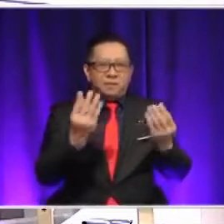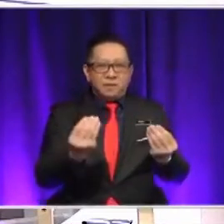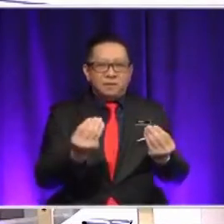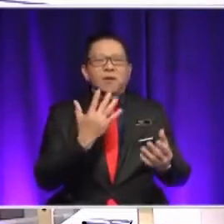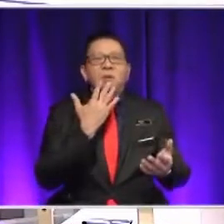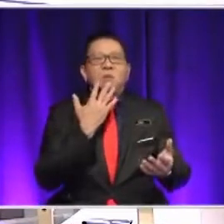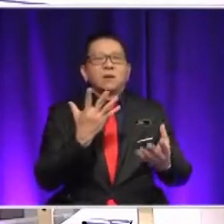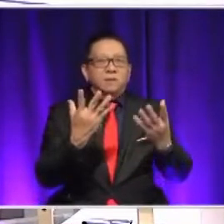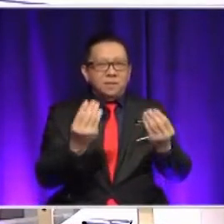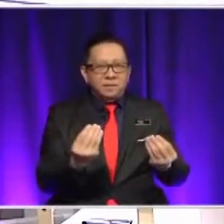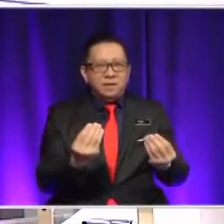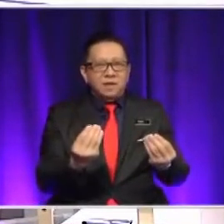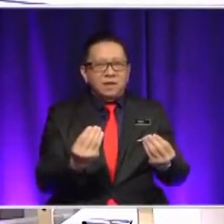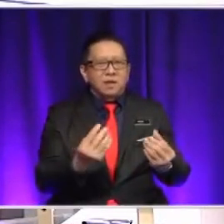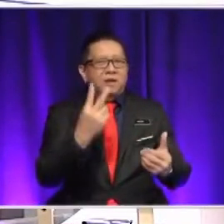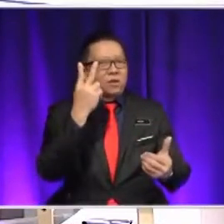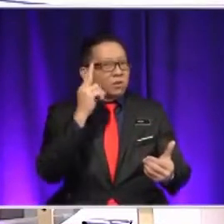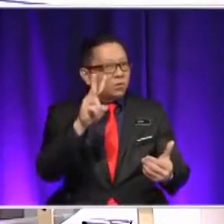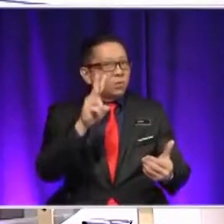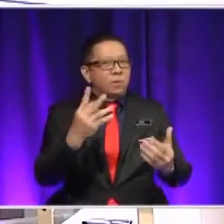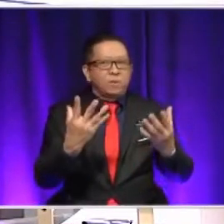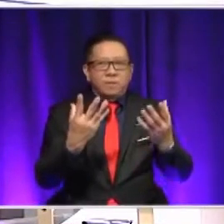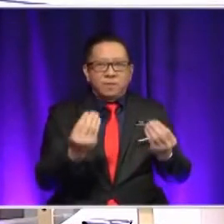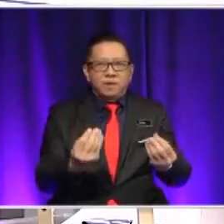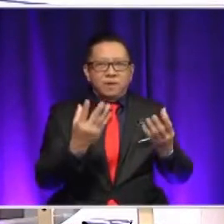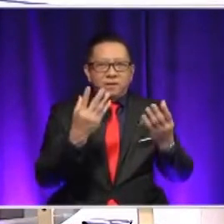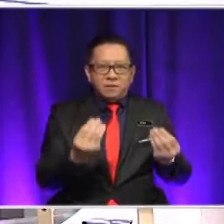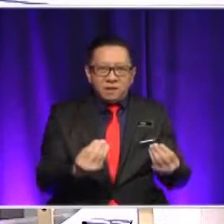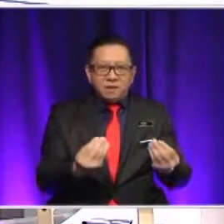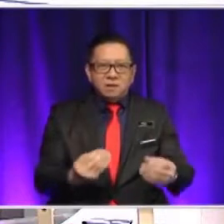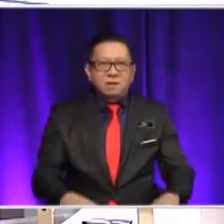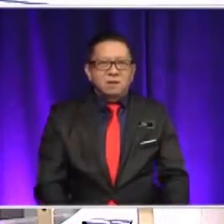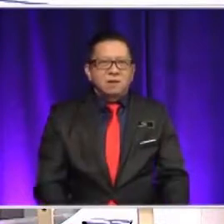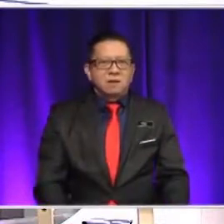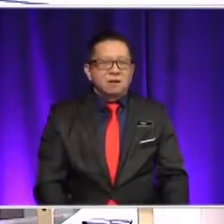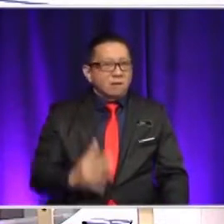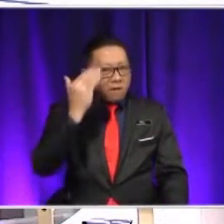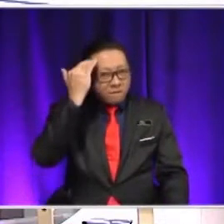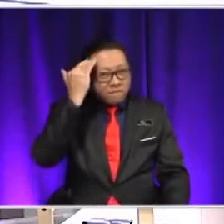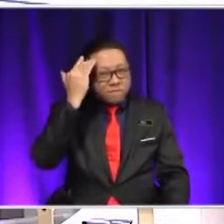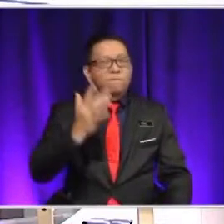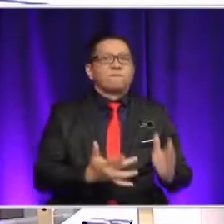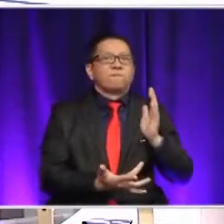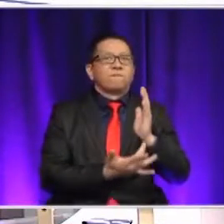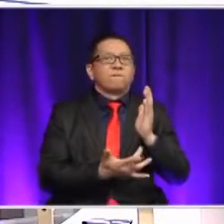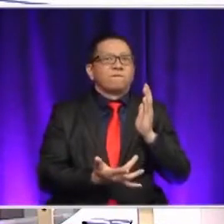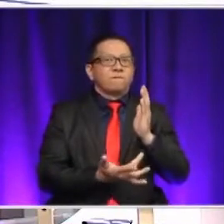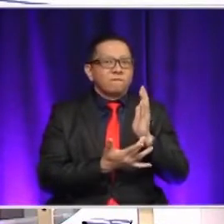warna betul jadi apa Ivan rumah Daffa HAM tak Macam mane teknik basah atas